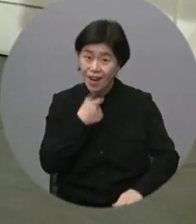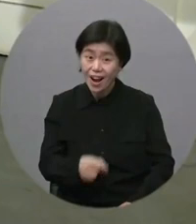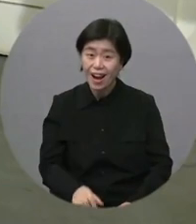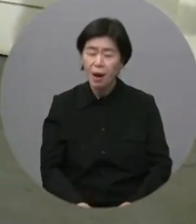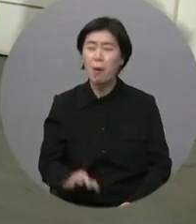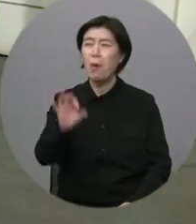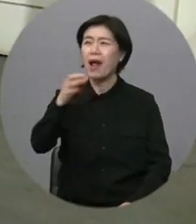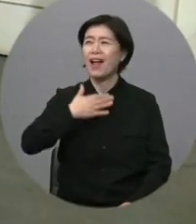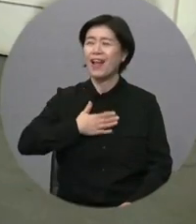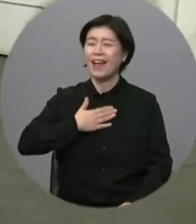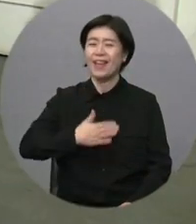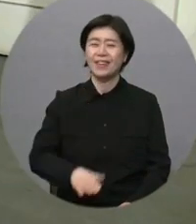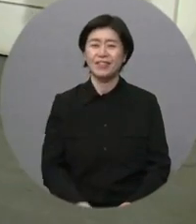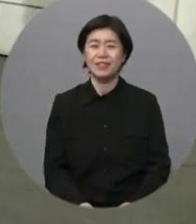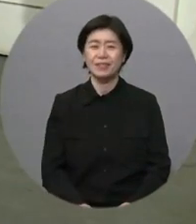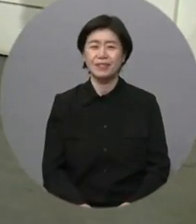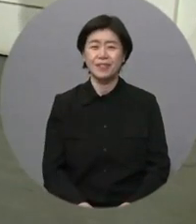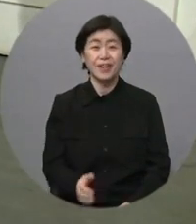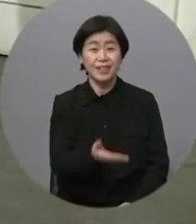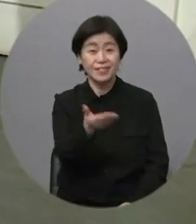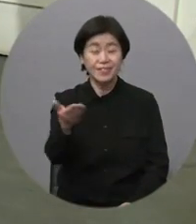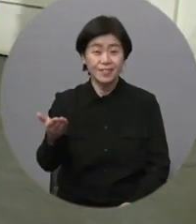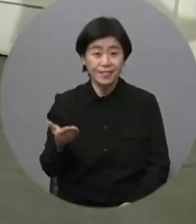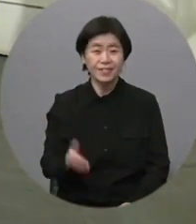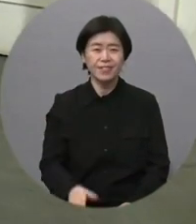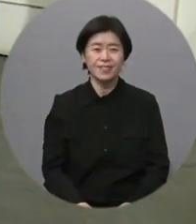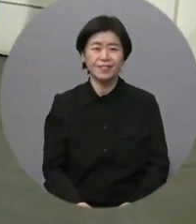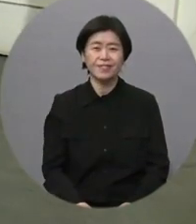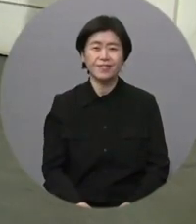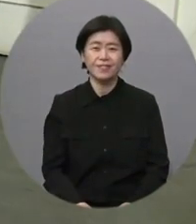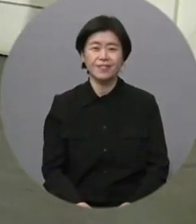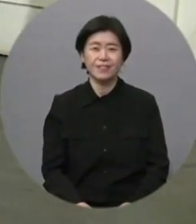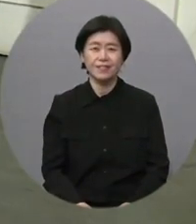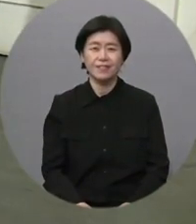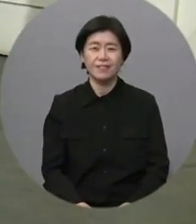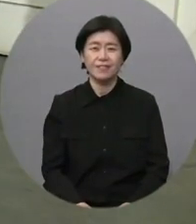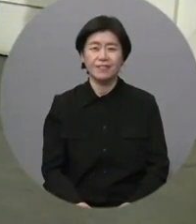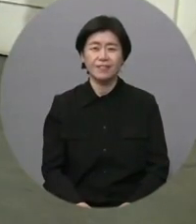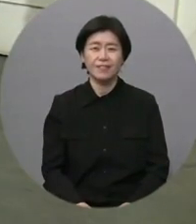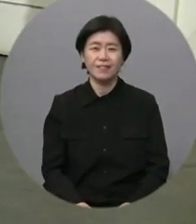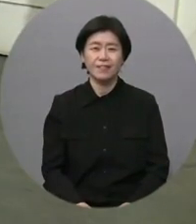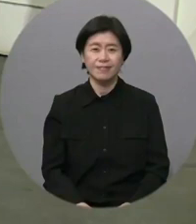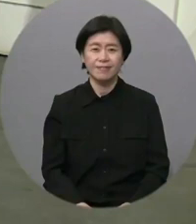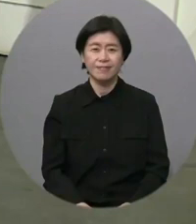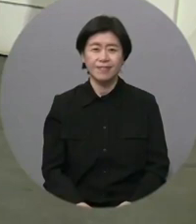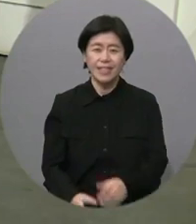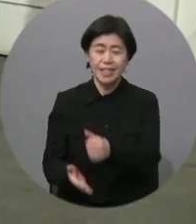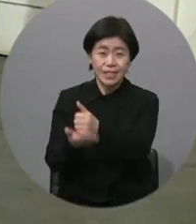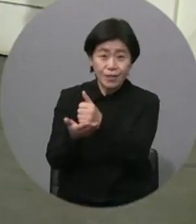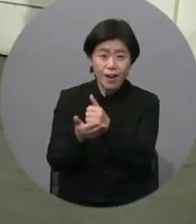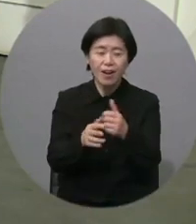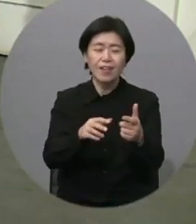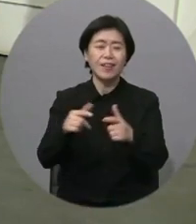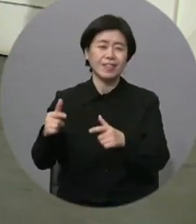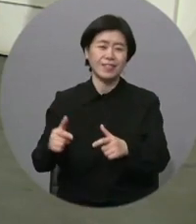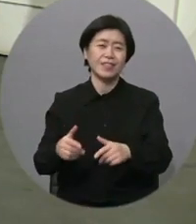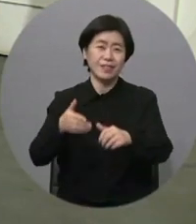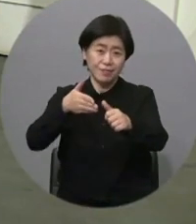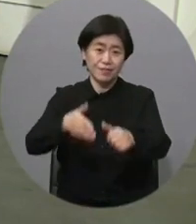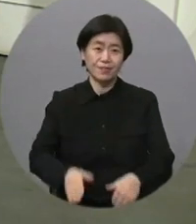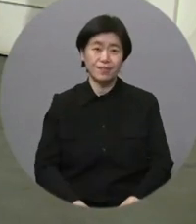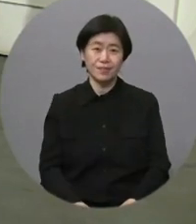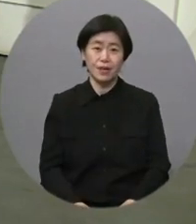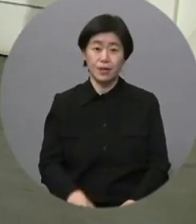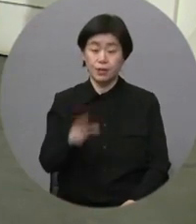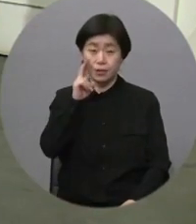예. 다음에는 시청자 여러분 네. 많이 많이 응원해 주시고 성원해 주시고. 참여해